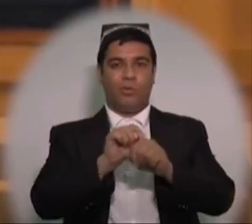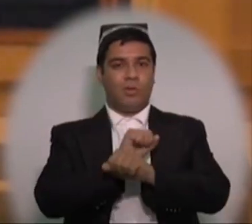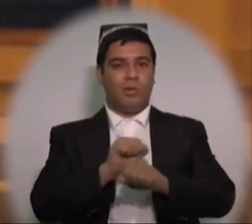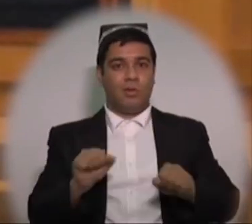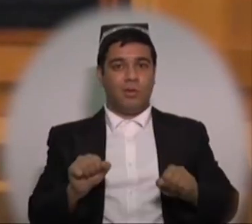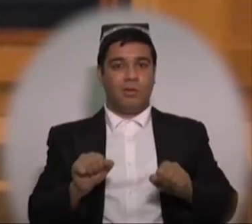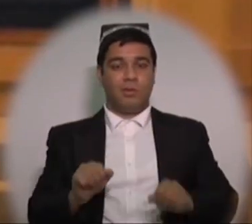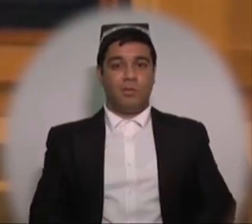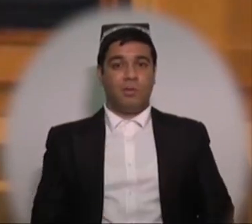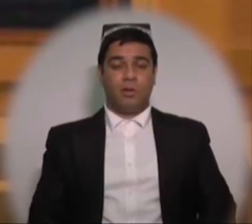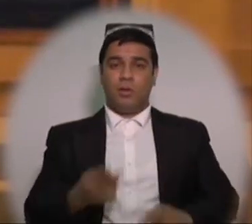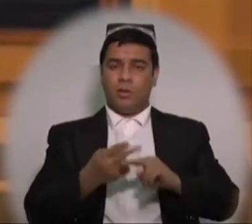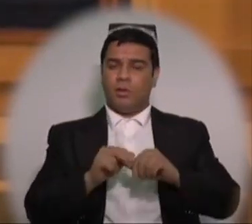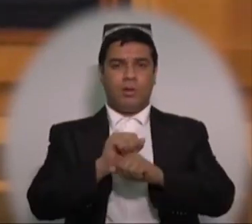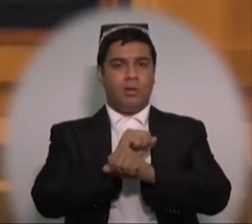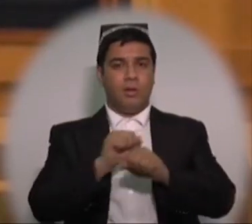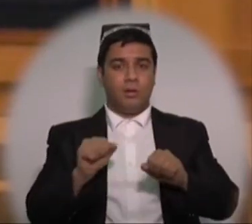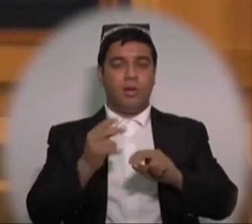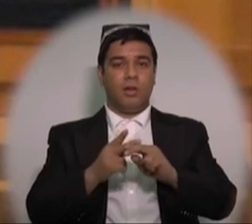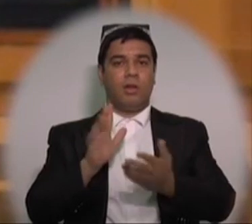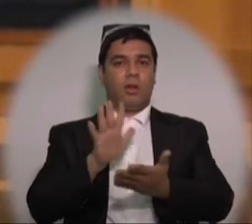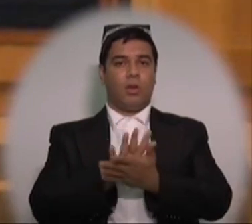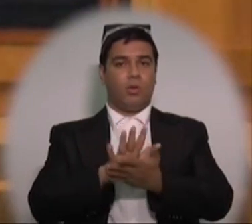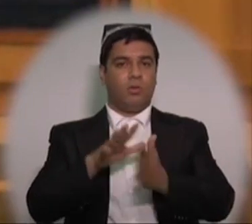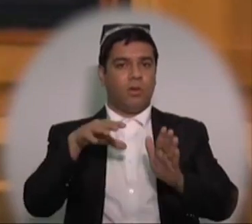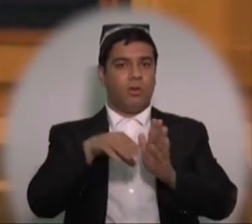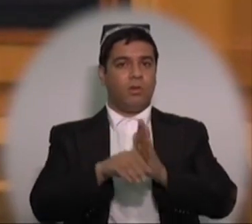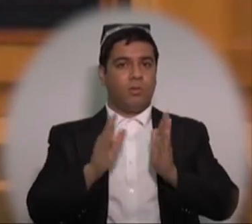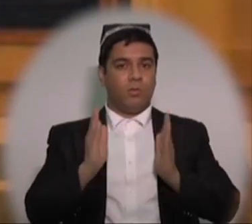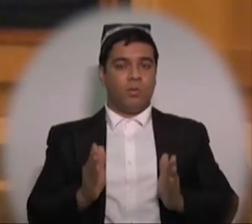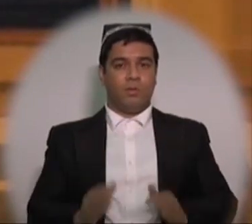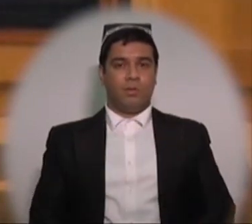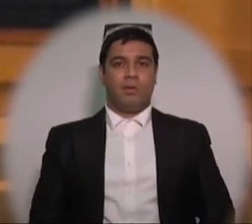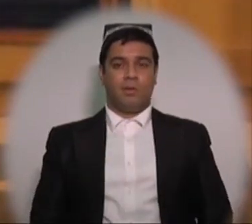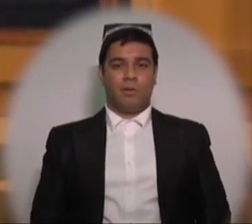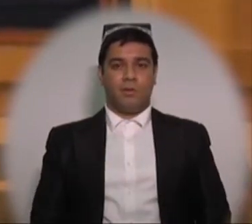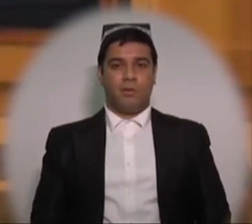olmaydi. Mumkin emas. Harom qilingan.